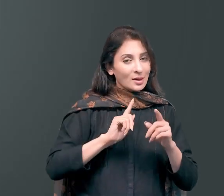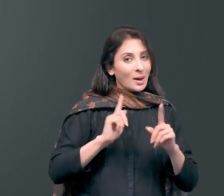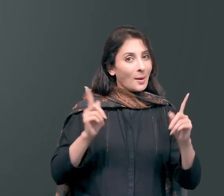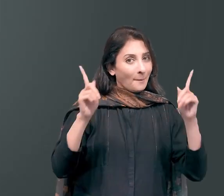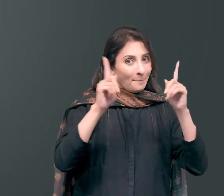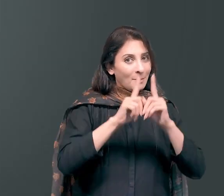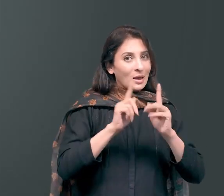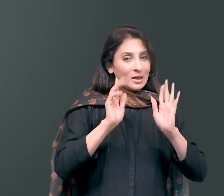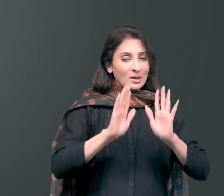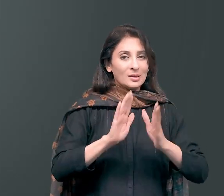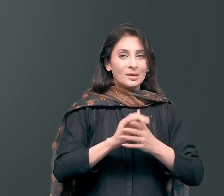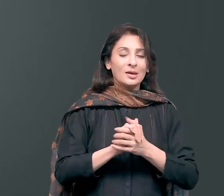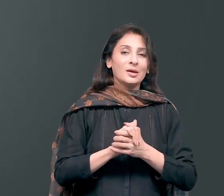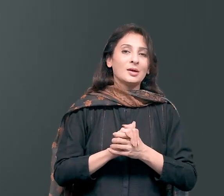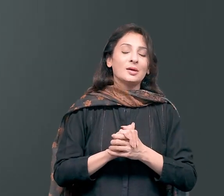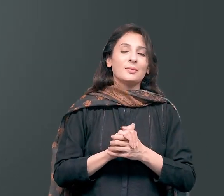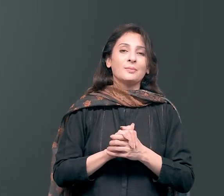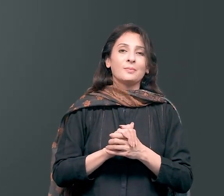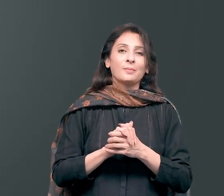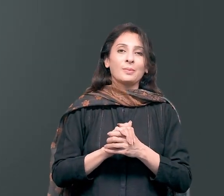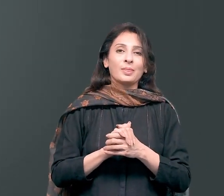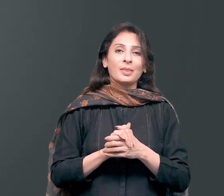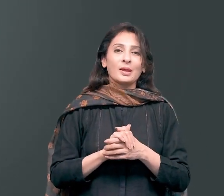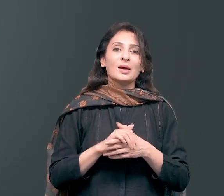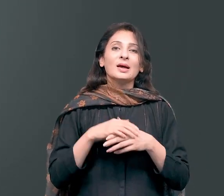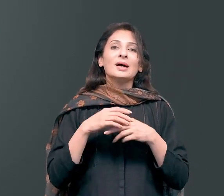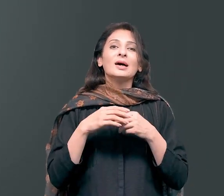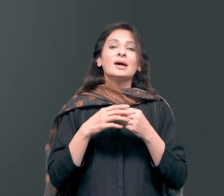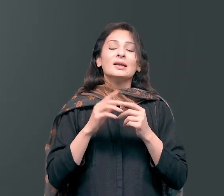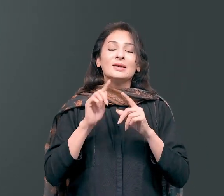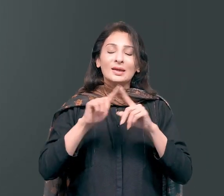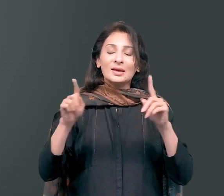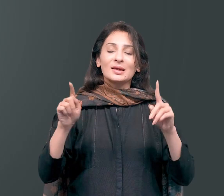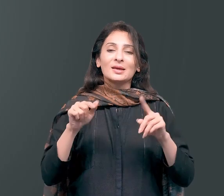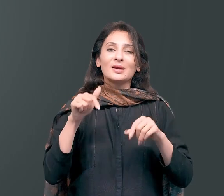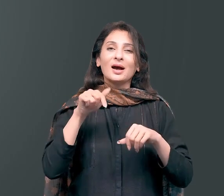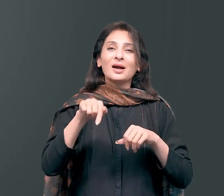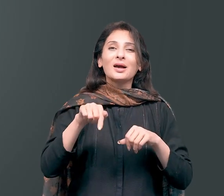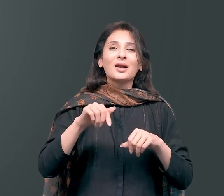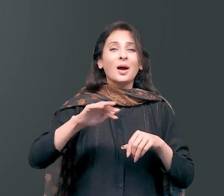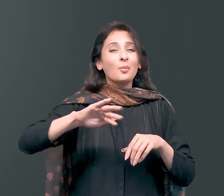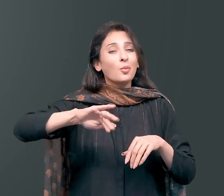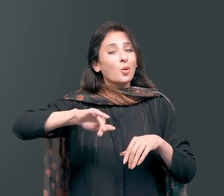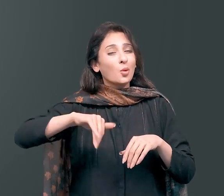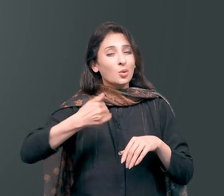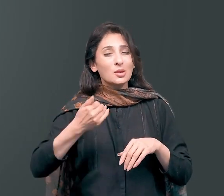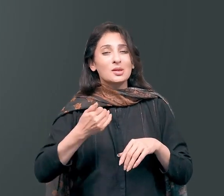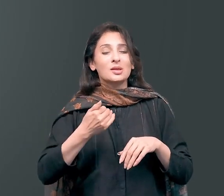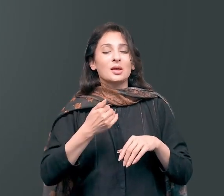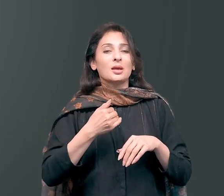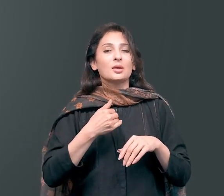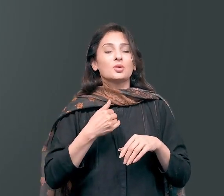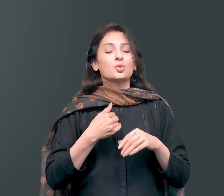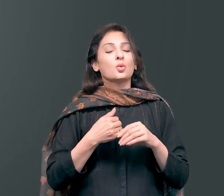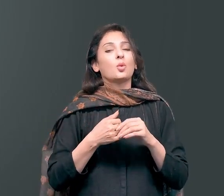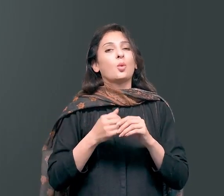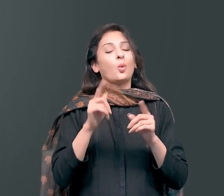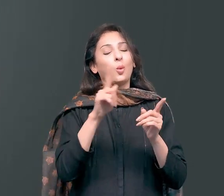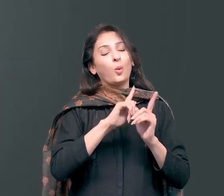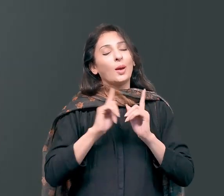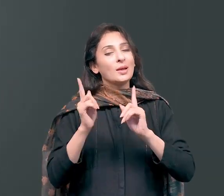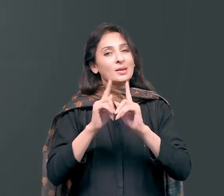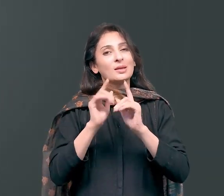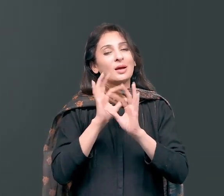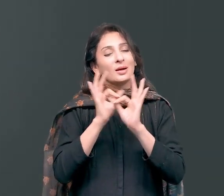کر کہ ہندوستان کو تقسیم نہیں کرنا ہے، مگر اگر آپ مجبور ہو جائیں تو پھر آپ خود فیصلہ لے